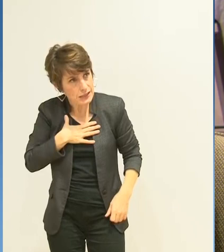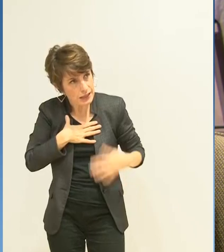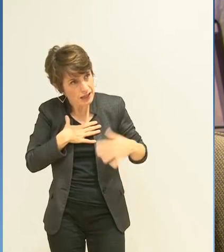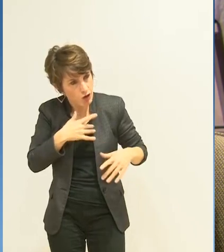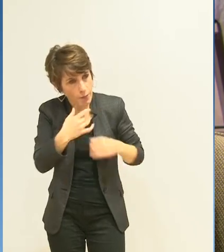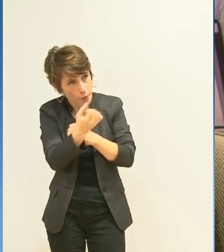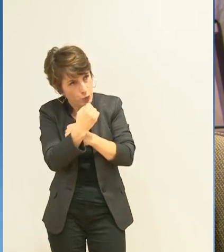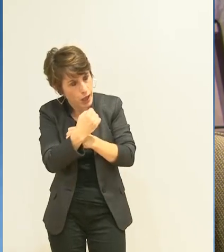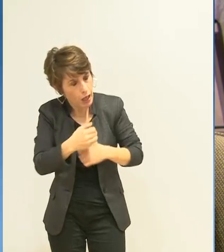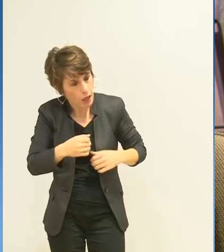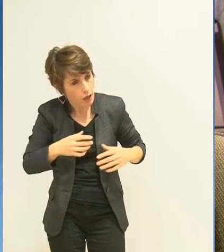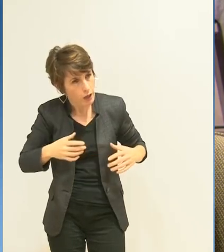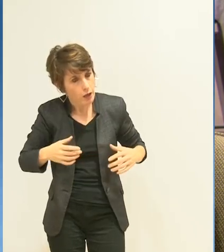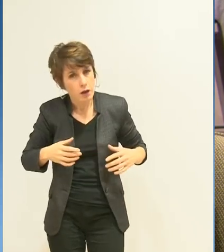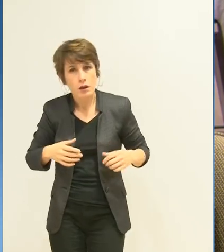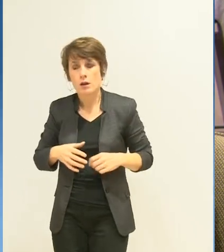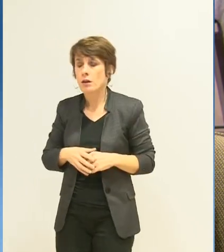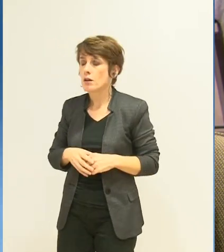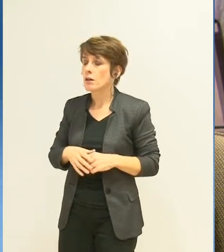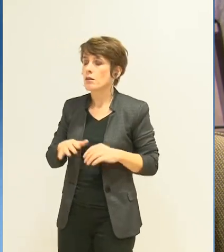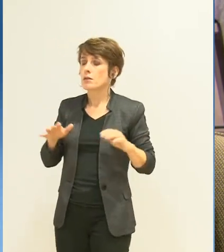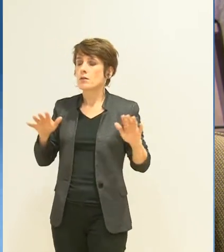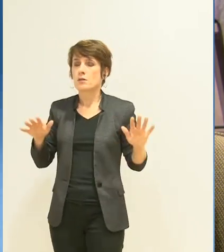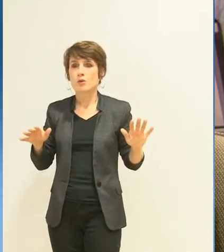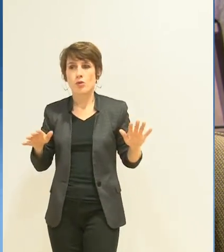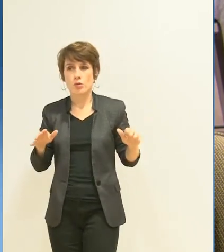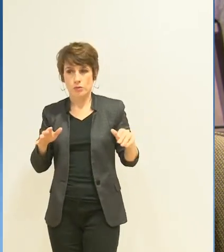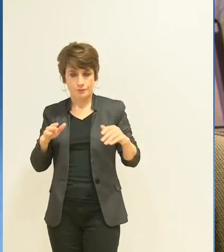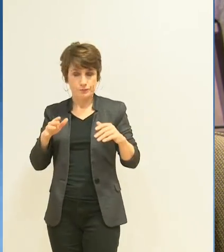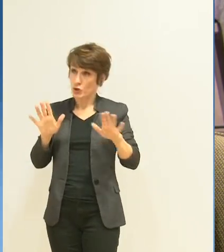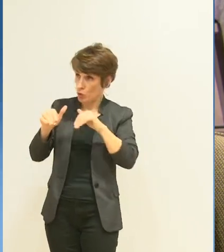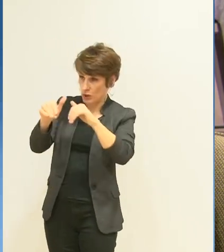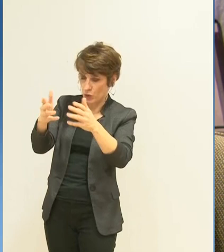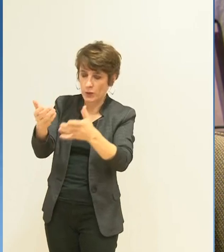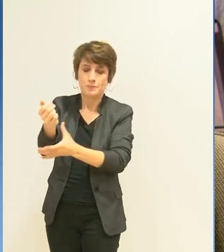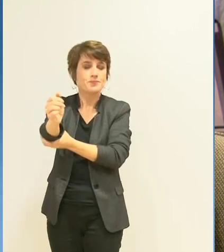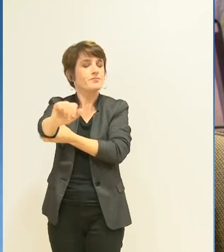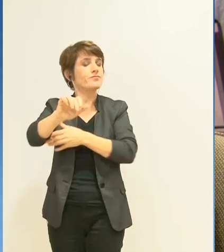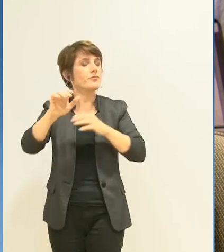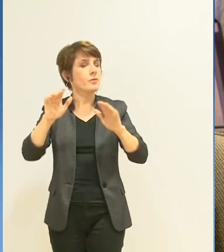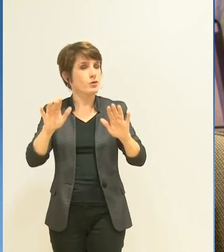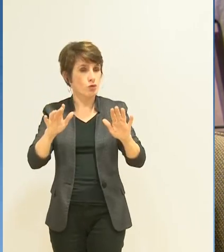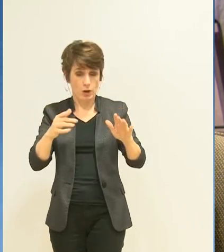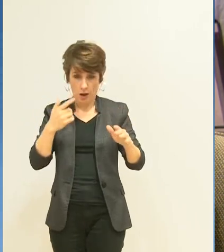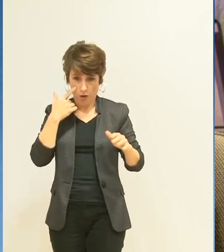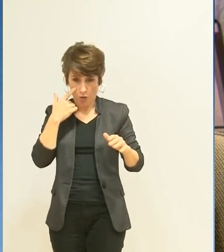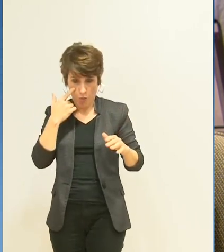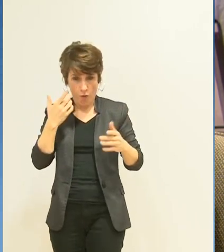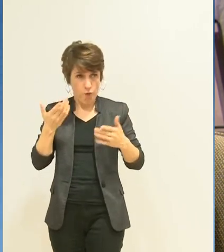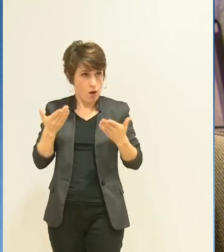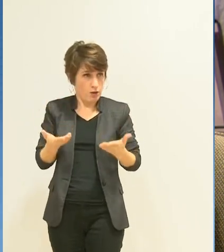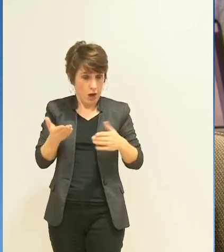la signification dominante qui ressort de cet état du ressenti et que les modalités de cette opération s'apparente